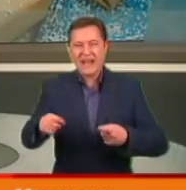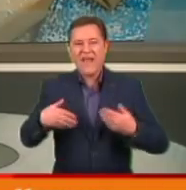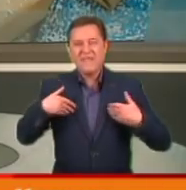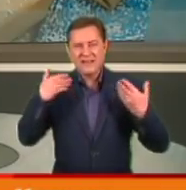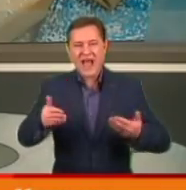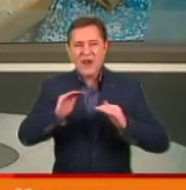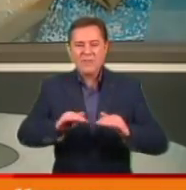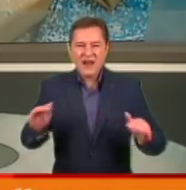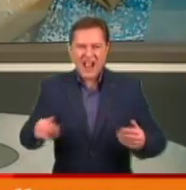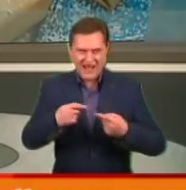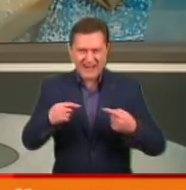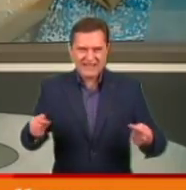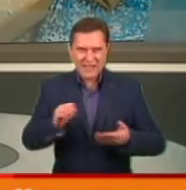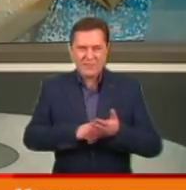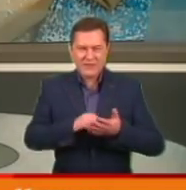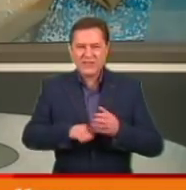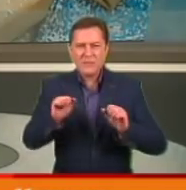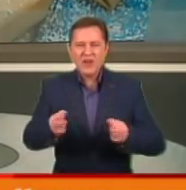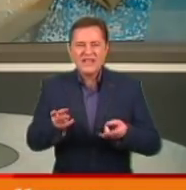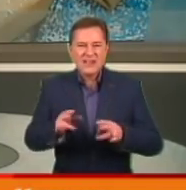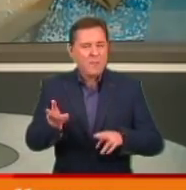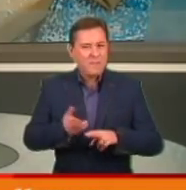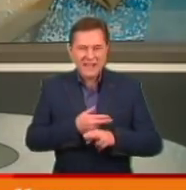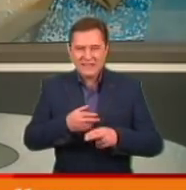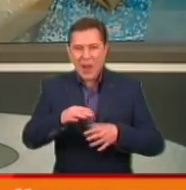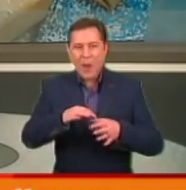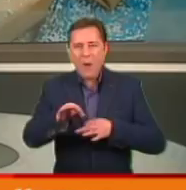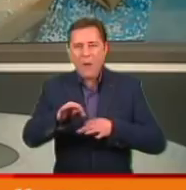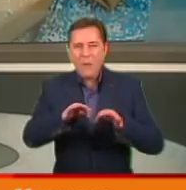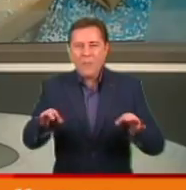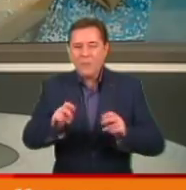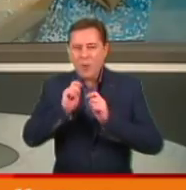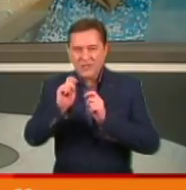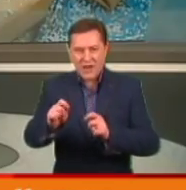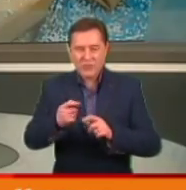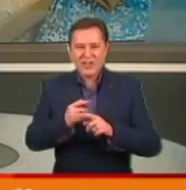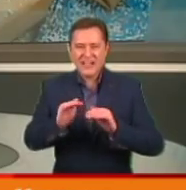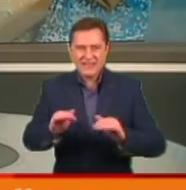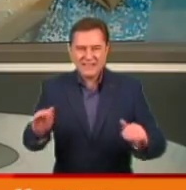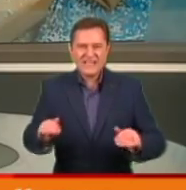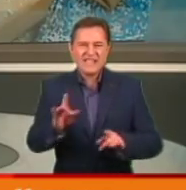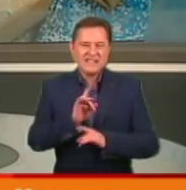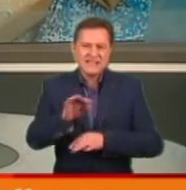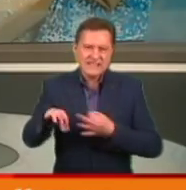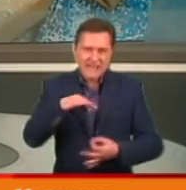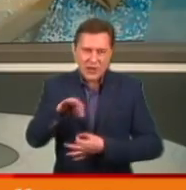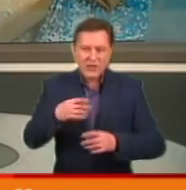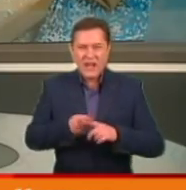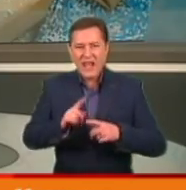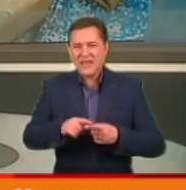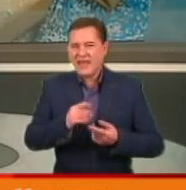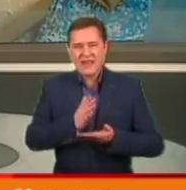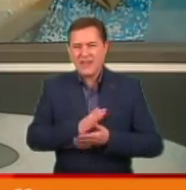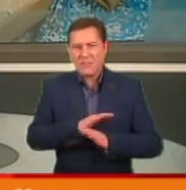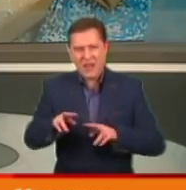з різних життєвих обставин могли залишитися без новорічного подарунка. Це дітки або з непевних сімей, або ті, хто вже не має